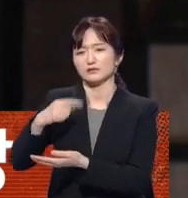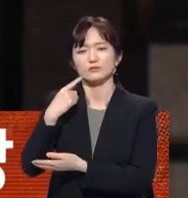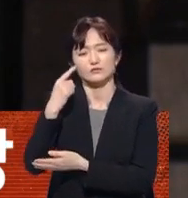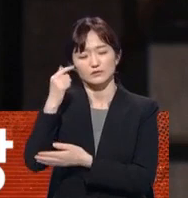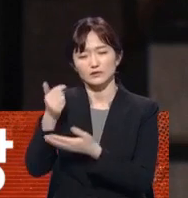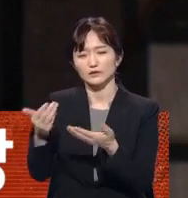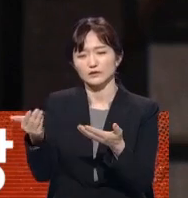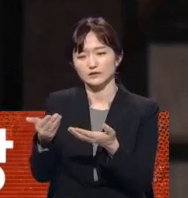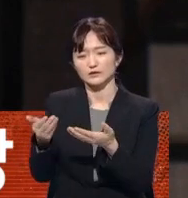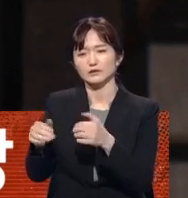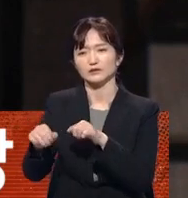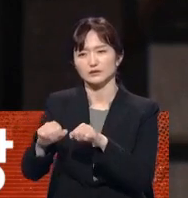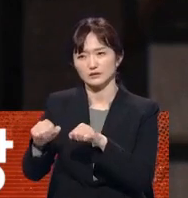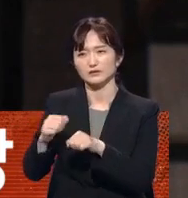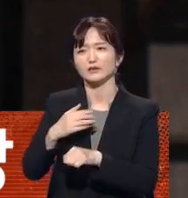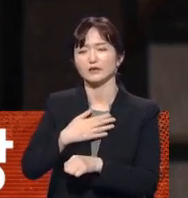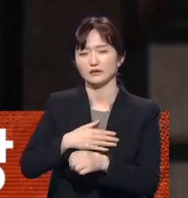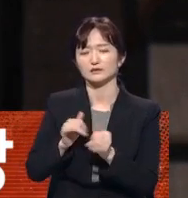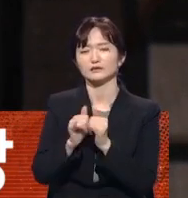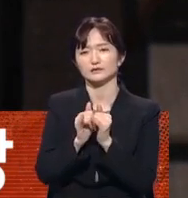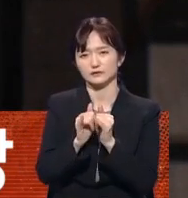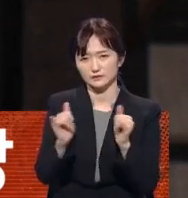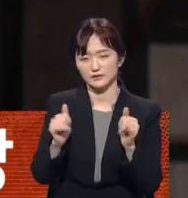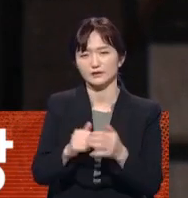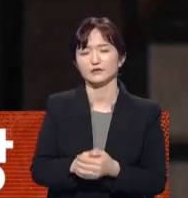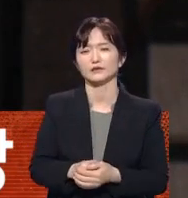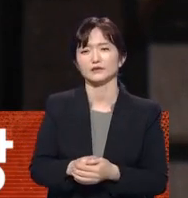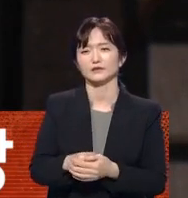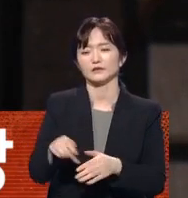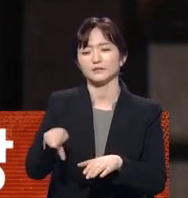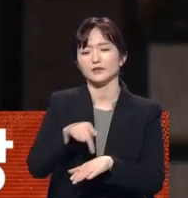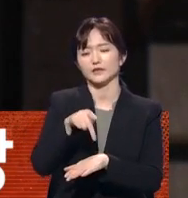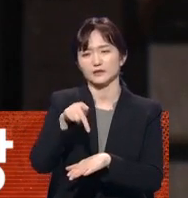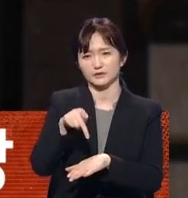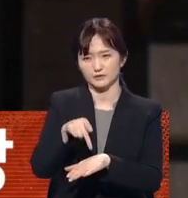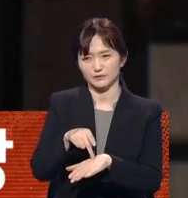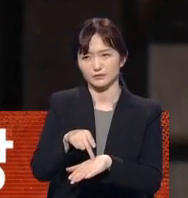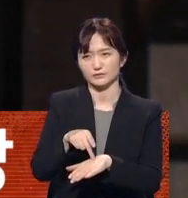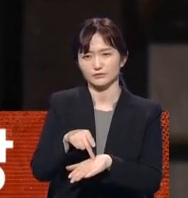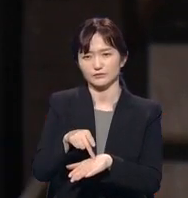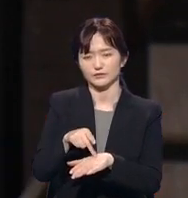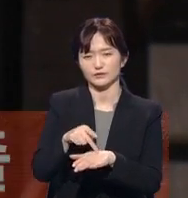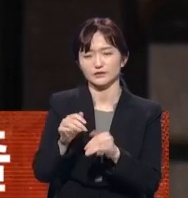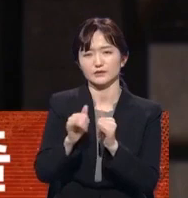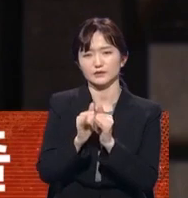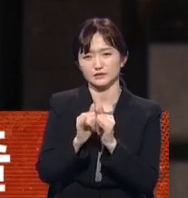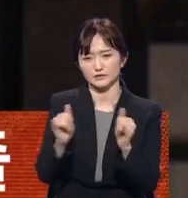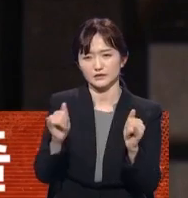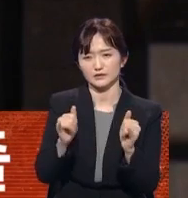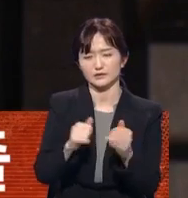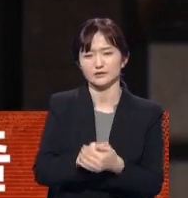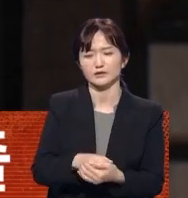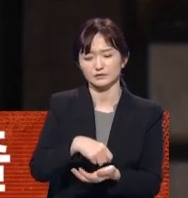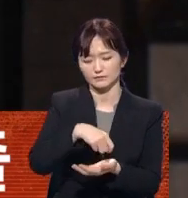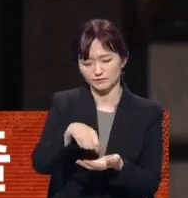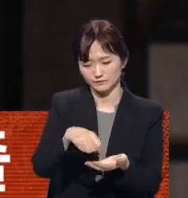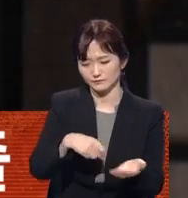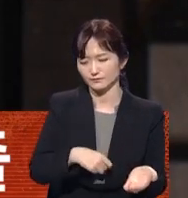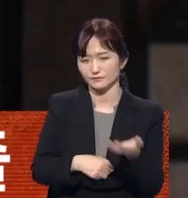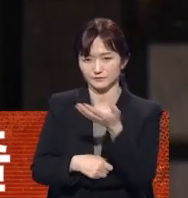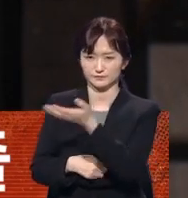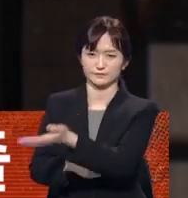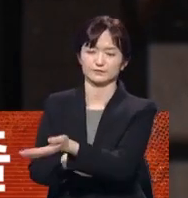목회 활동을 했을 때 알고 지냈던 그 필리핀에 있는 현직 교민들의 탄원서를 갖다 제출했다라고 하는데 그래서요